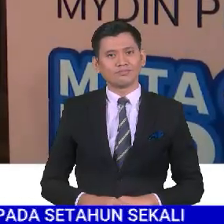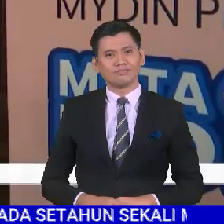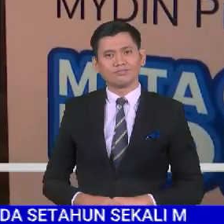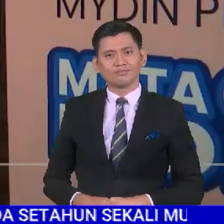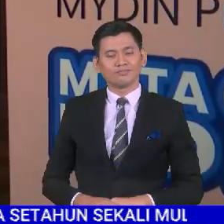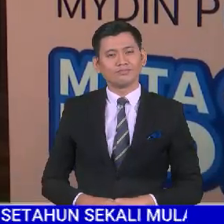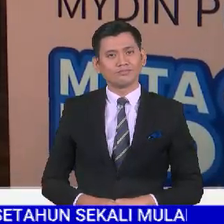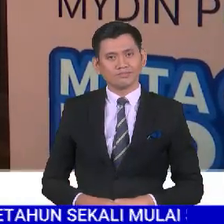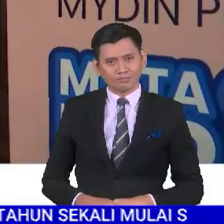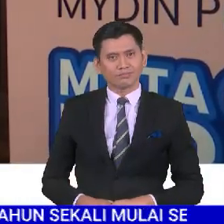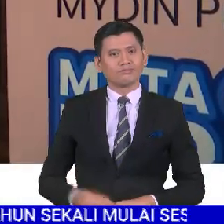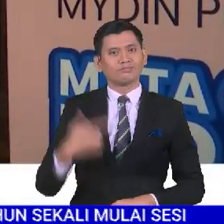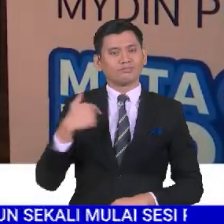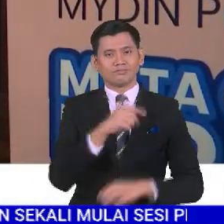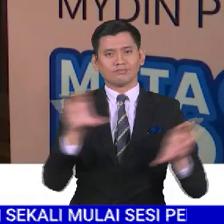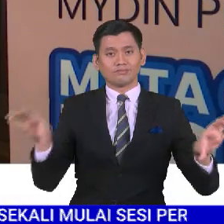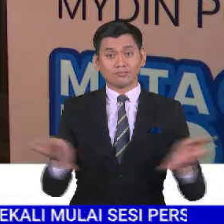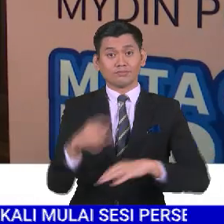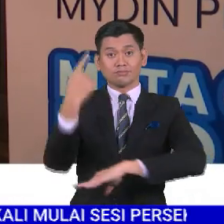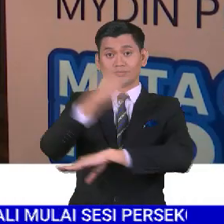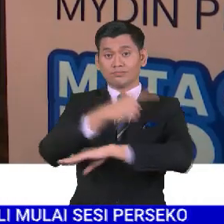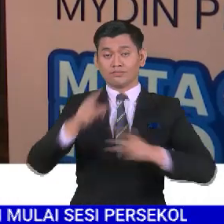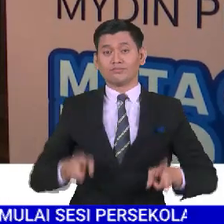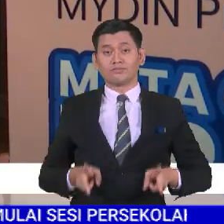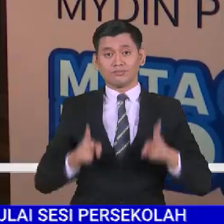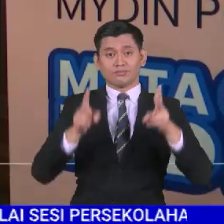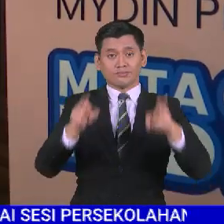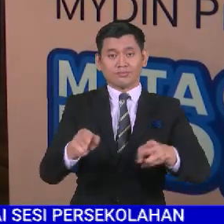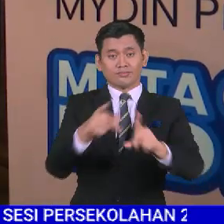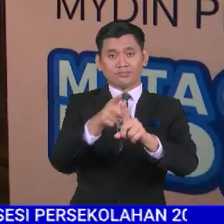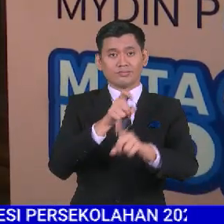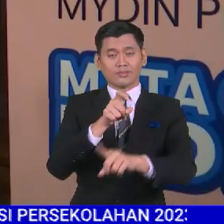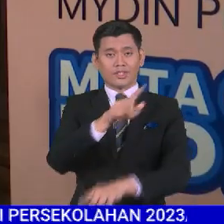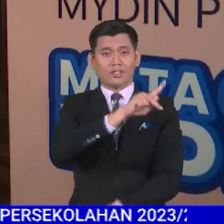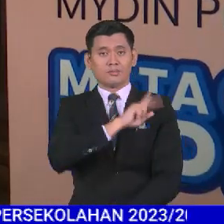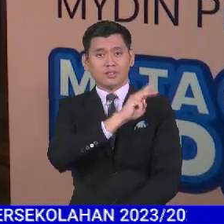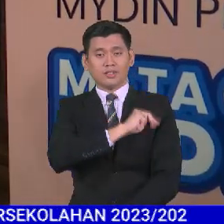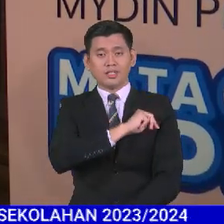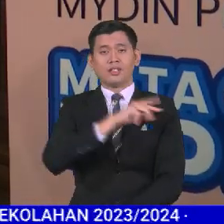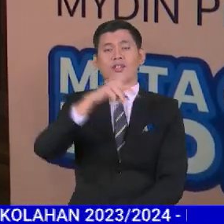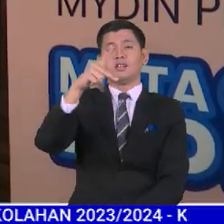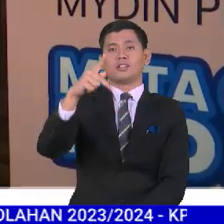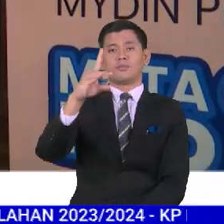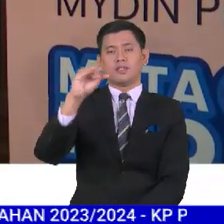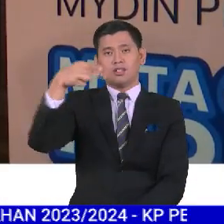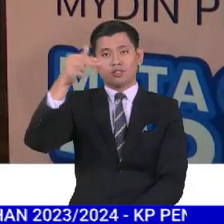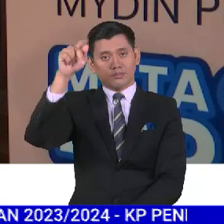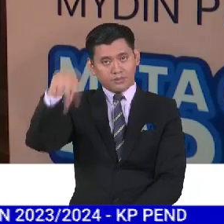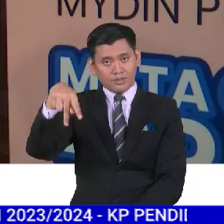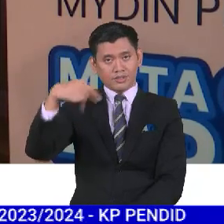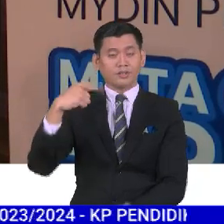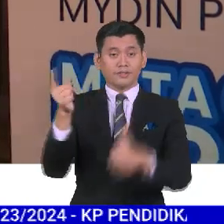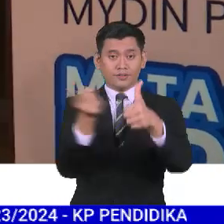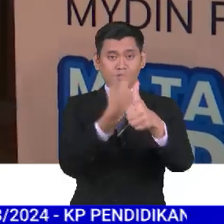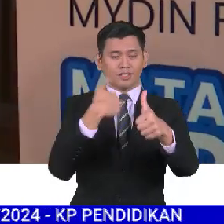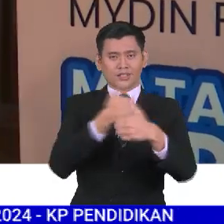Itu apa yang kita buat pada hari ini, pelancaran hari ini oleh minister, KPDN punya minister. Nombor satu, kita